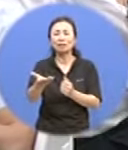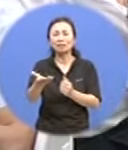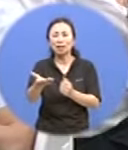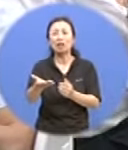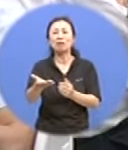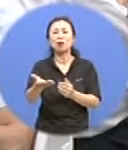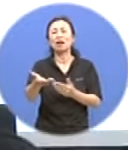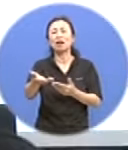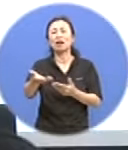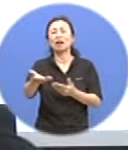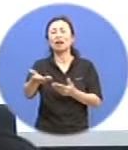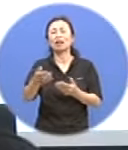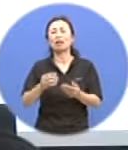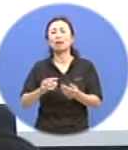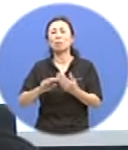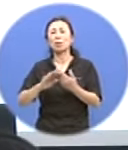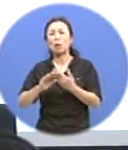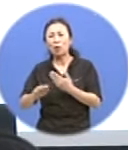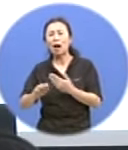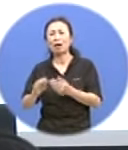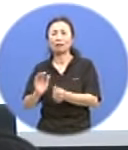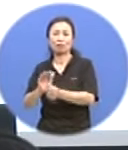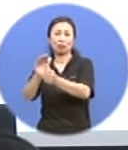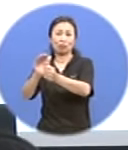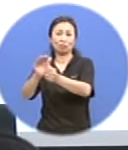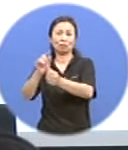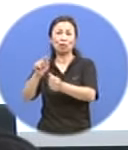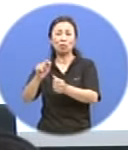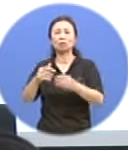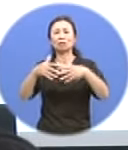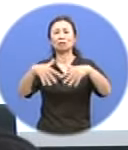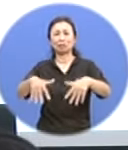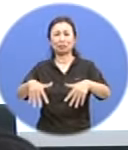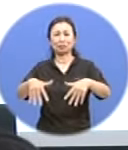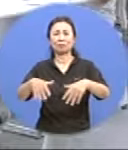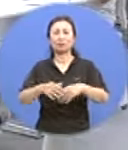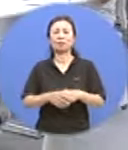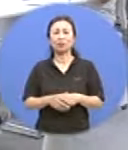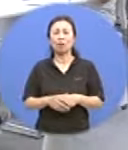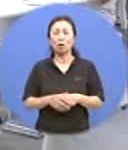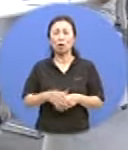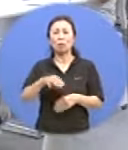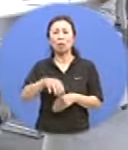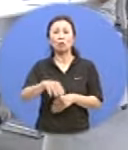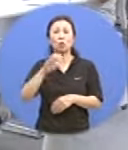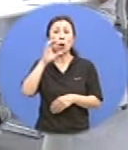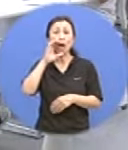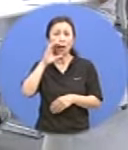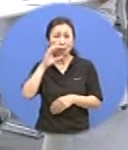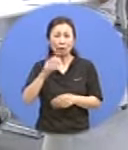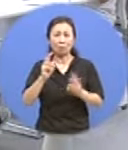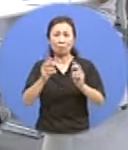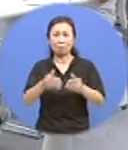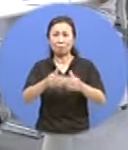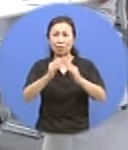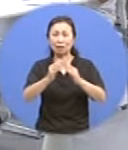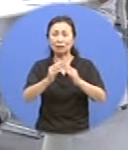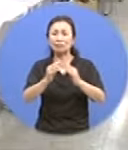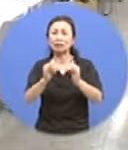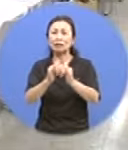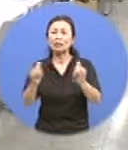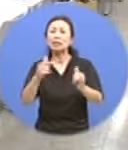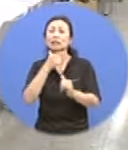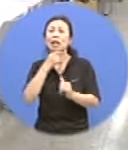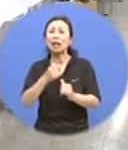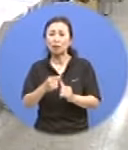ね。でこういうメカニズムを和歌山でやるんだったら誰でもいいぞって言ってね、今ちょっと組織化